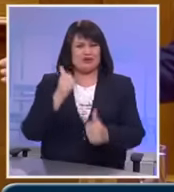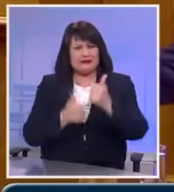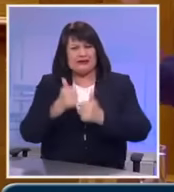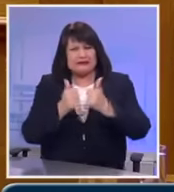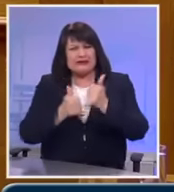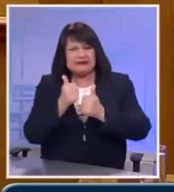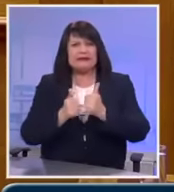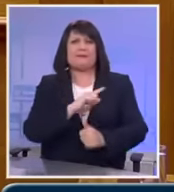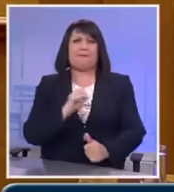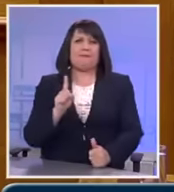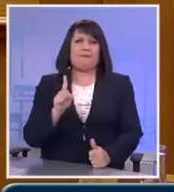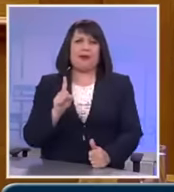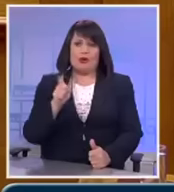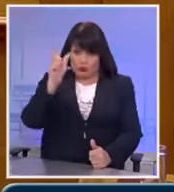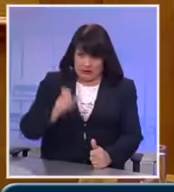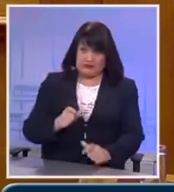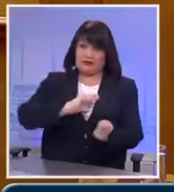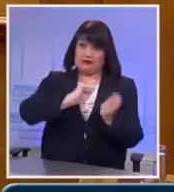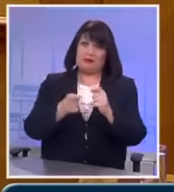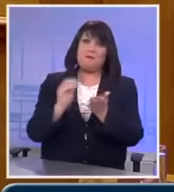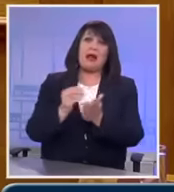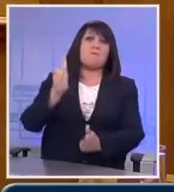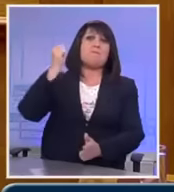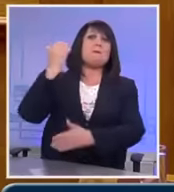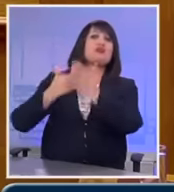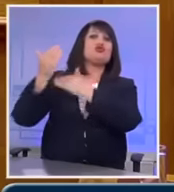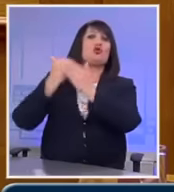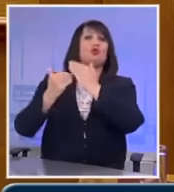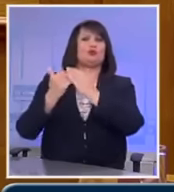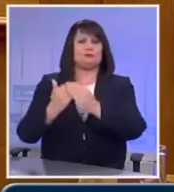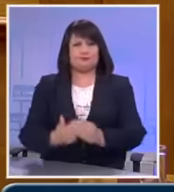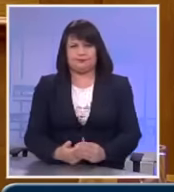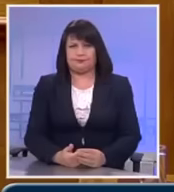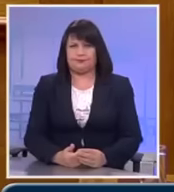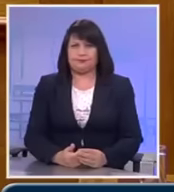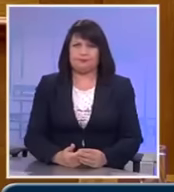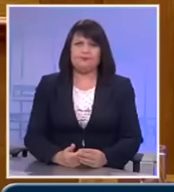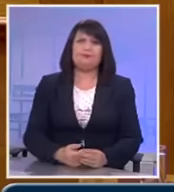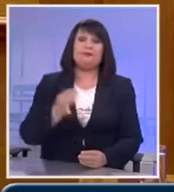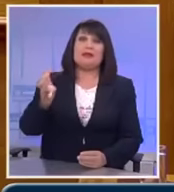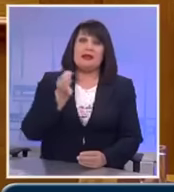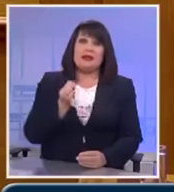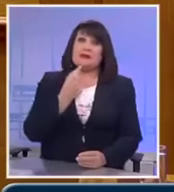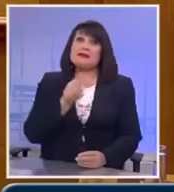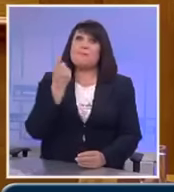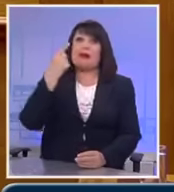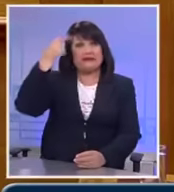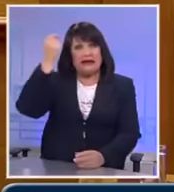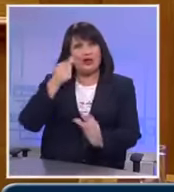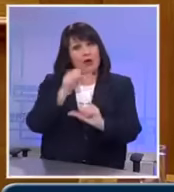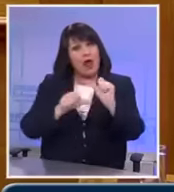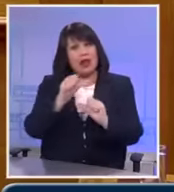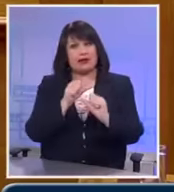κέντρο θα τις αλλάξετε και θα γυρίσουμε ξανά πίσω μας λέτε για τις αλλαγές που κάναμε πέρσι στο